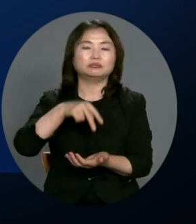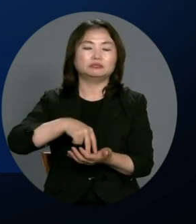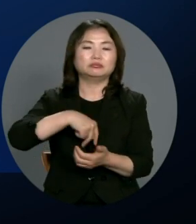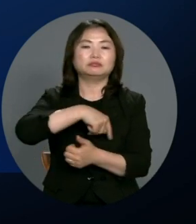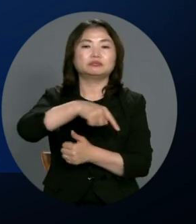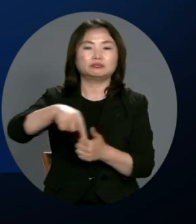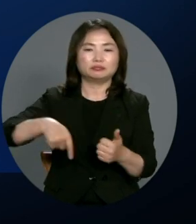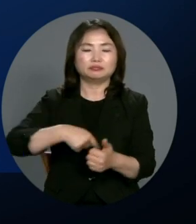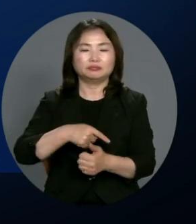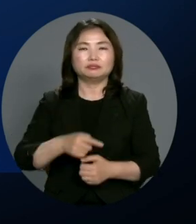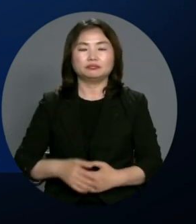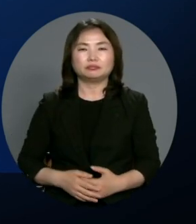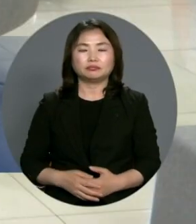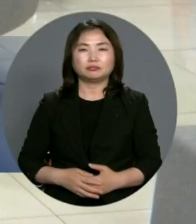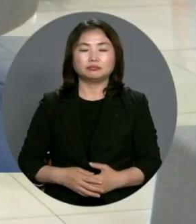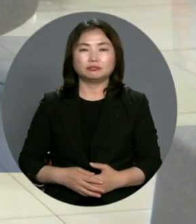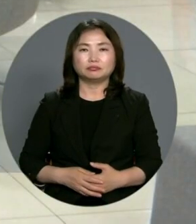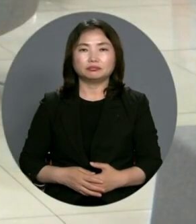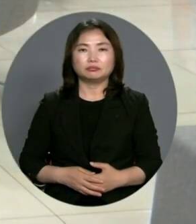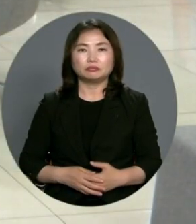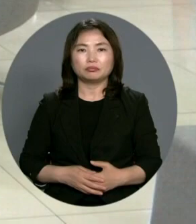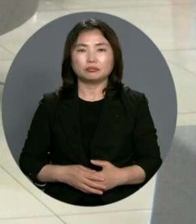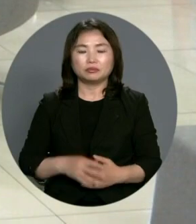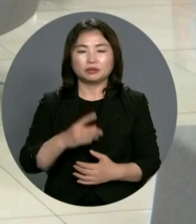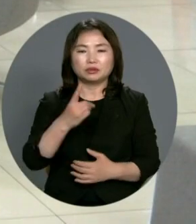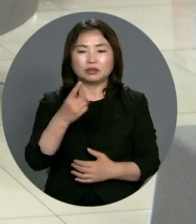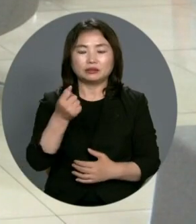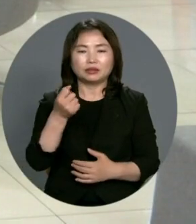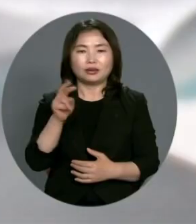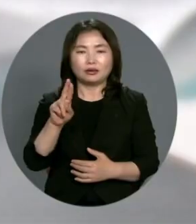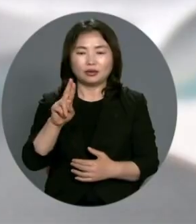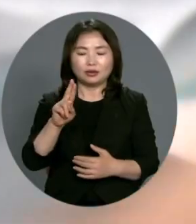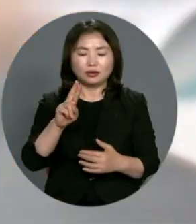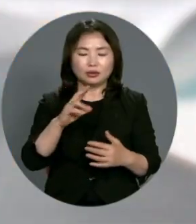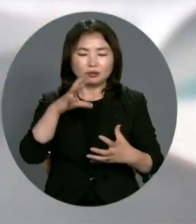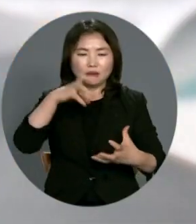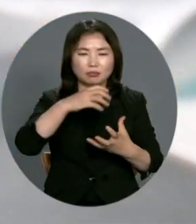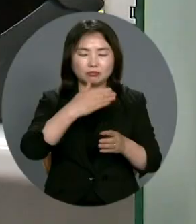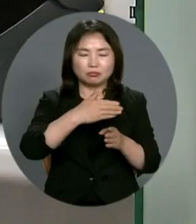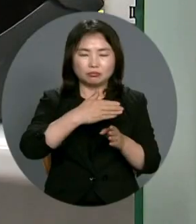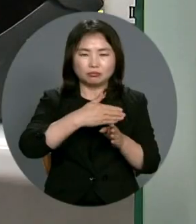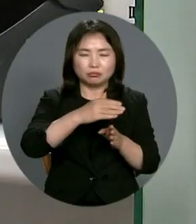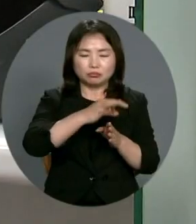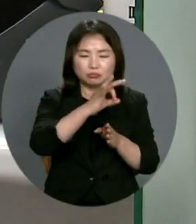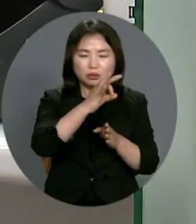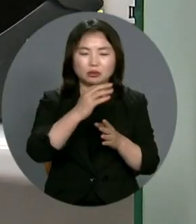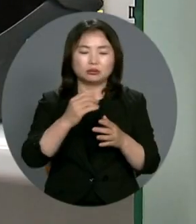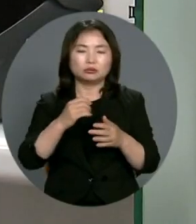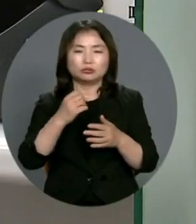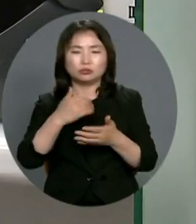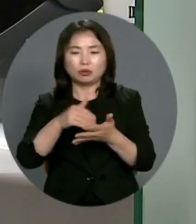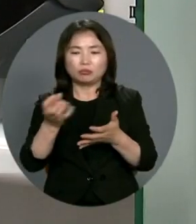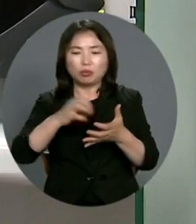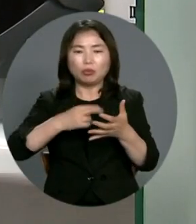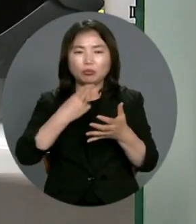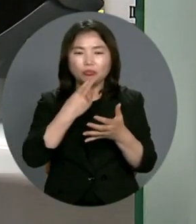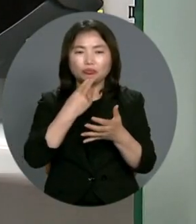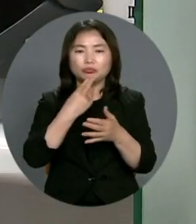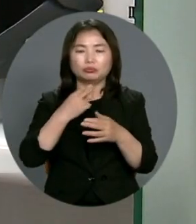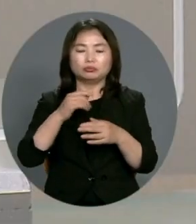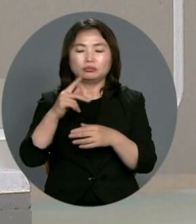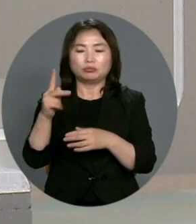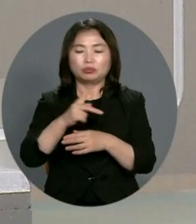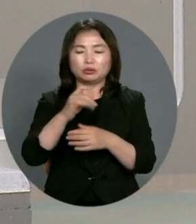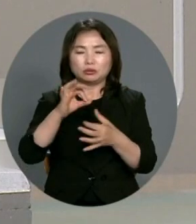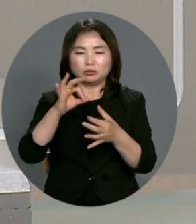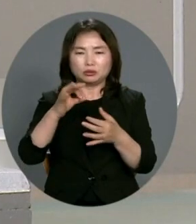기대감을 가지고는 있는 입장입니다 DSR 즉 총부채 원리금 상환 비율이 적용되지 않는 특례 보금자리 대출로